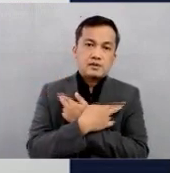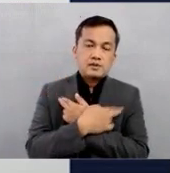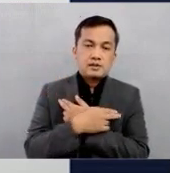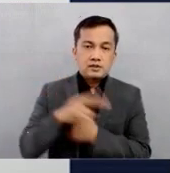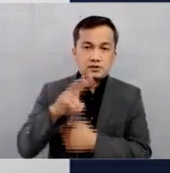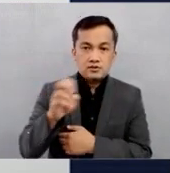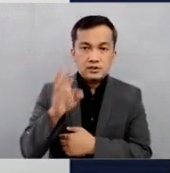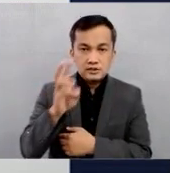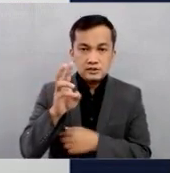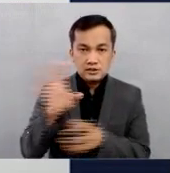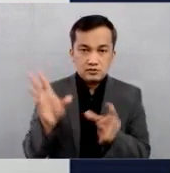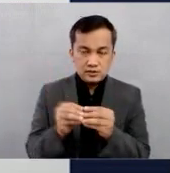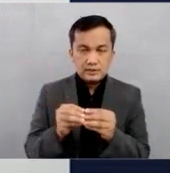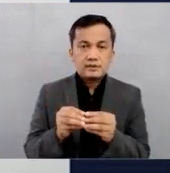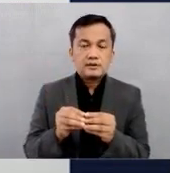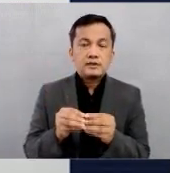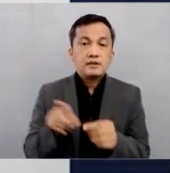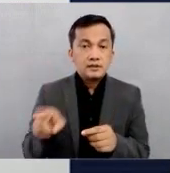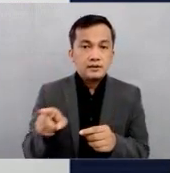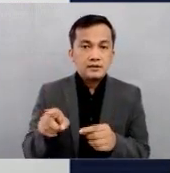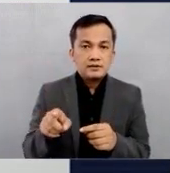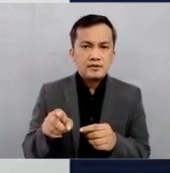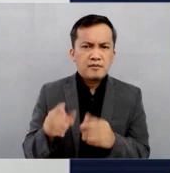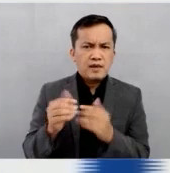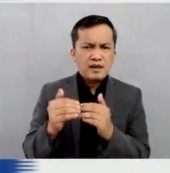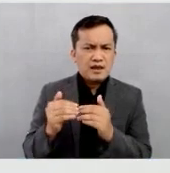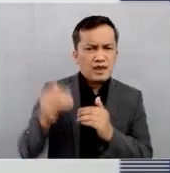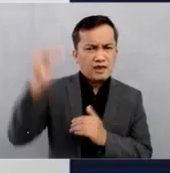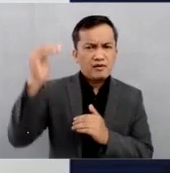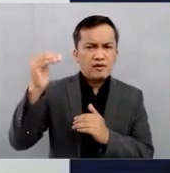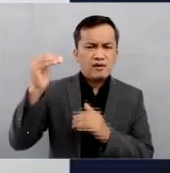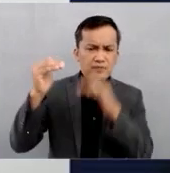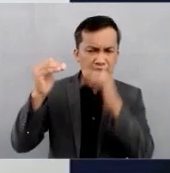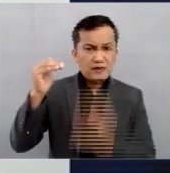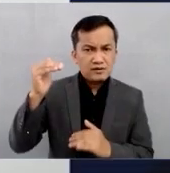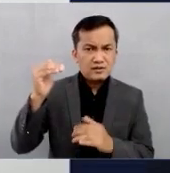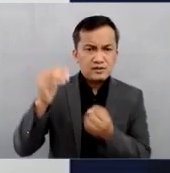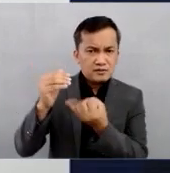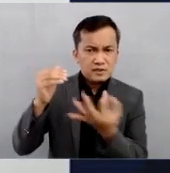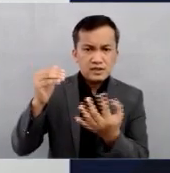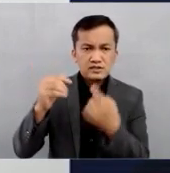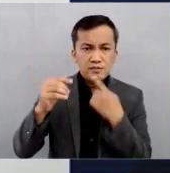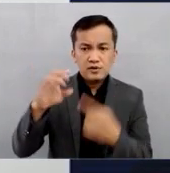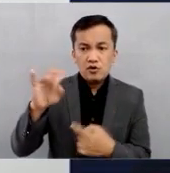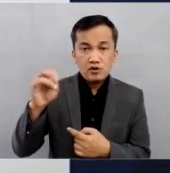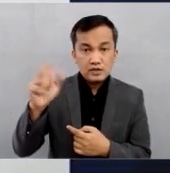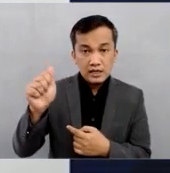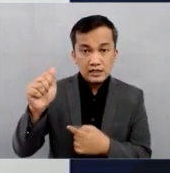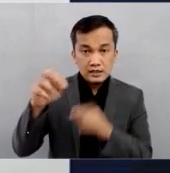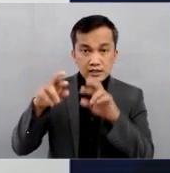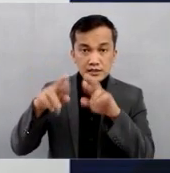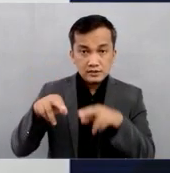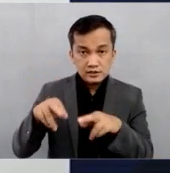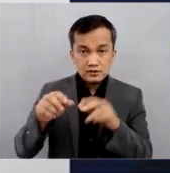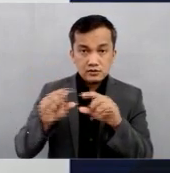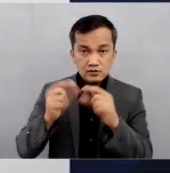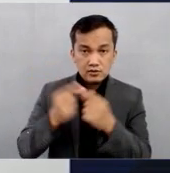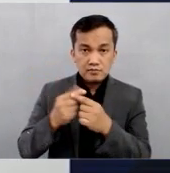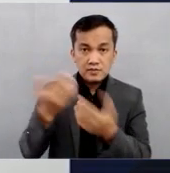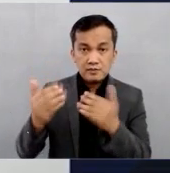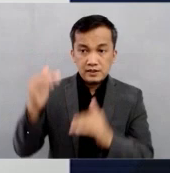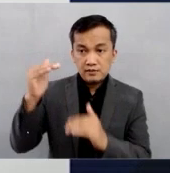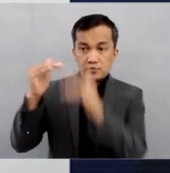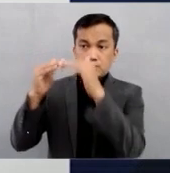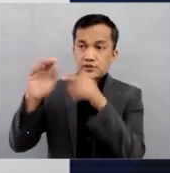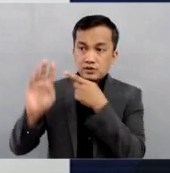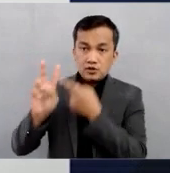total cases. Malayong malayo ang bilang na yan sa sinasabi ng Okta Research Group na posibleng pumalo na sa 2,000